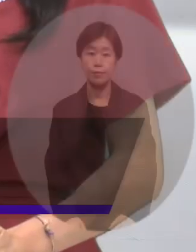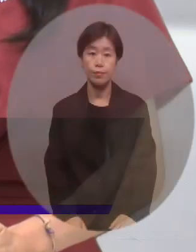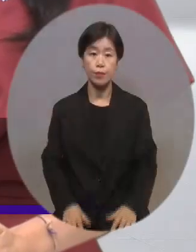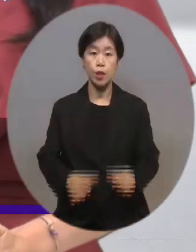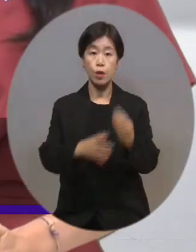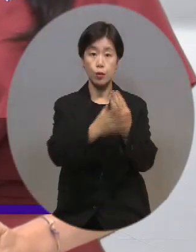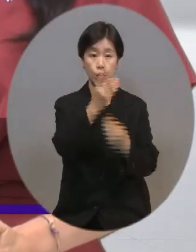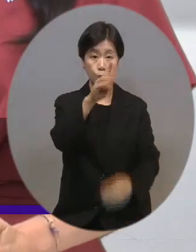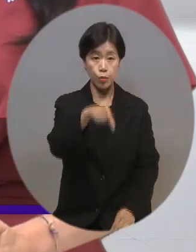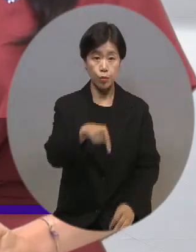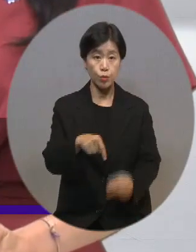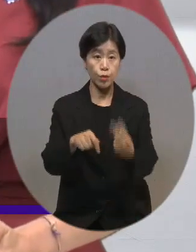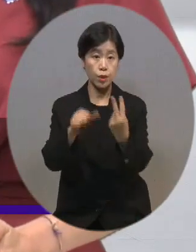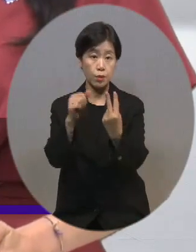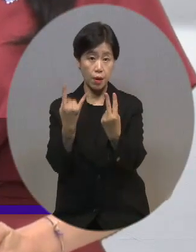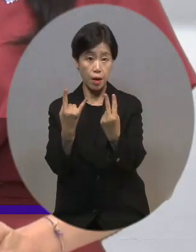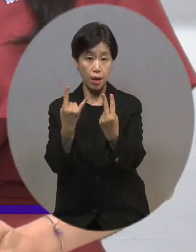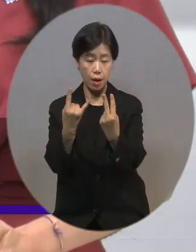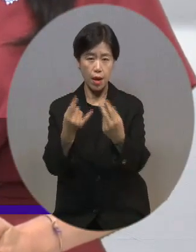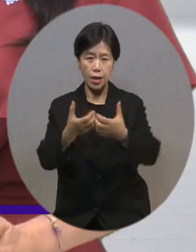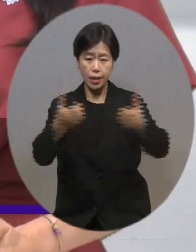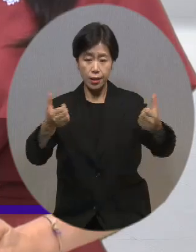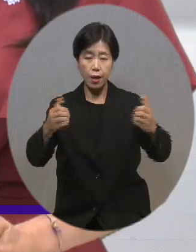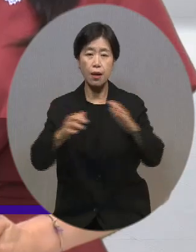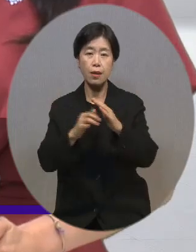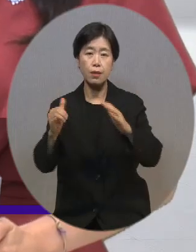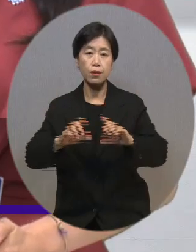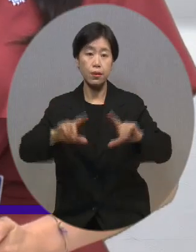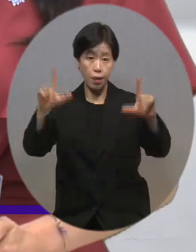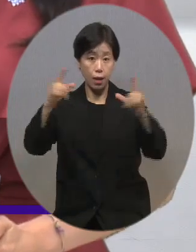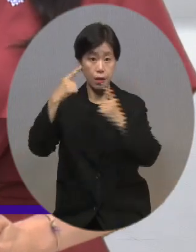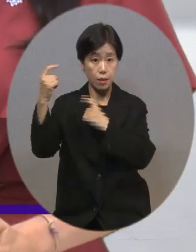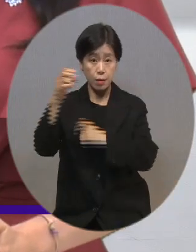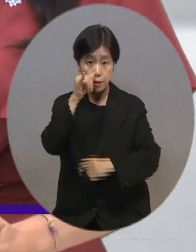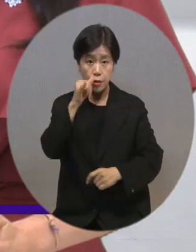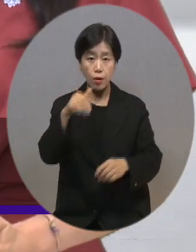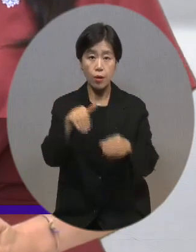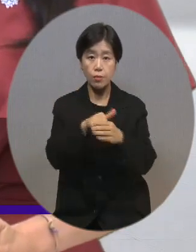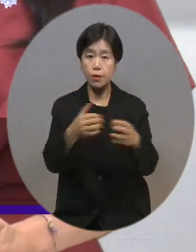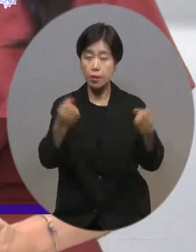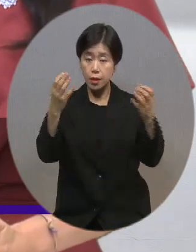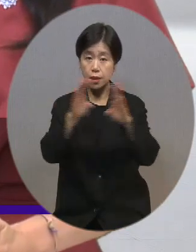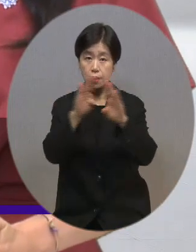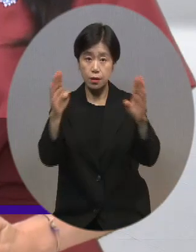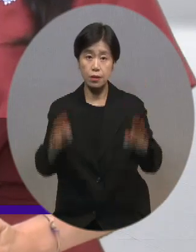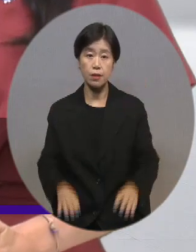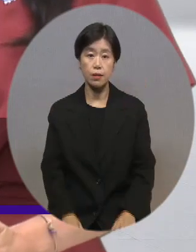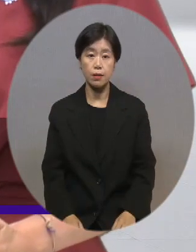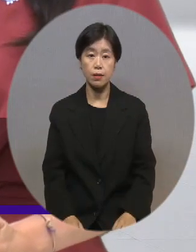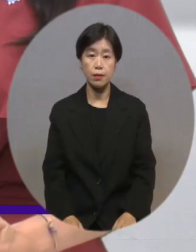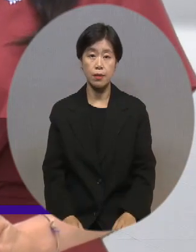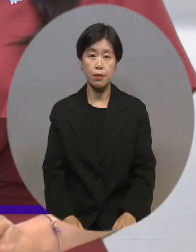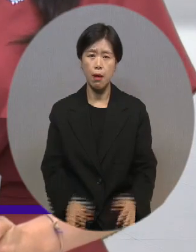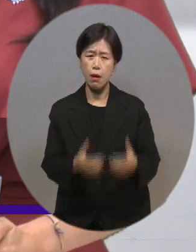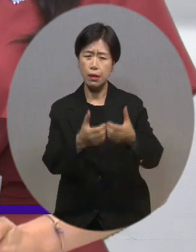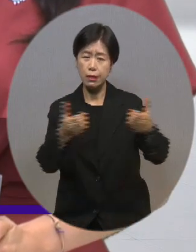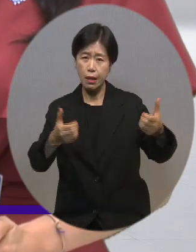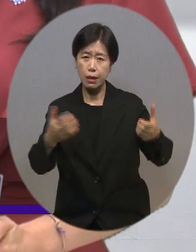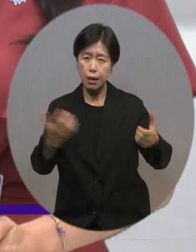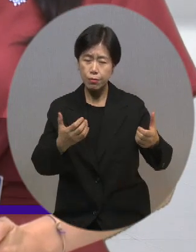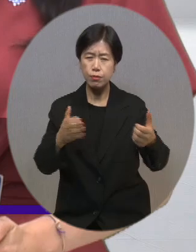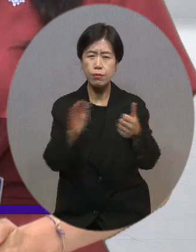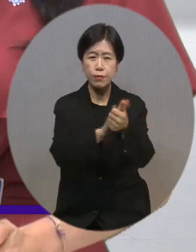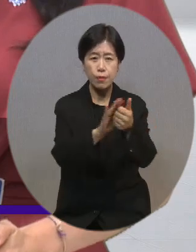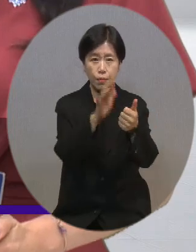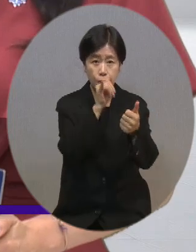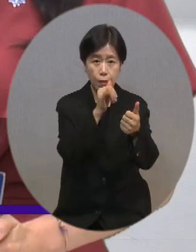통일부는 제2회 이산가족의 날을 맞아 기념식과 전시, 문화 행사를 개최했습니다. 이산의 아픔을